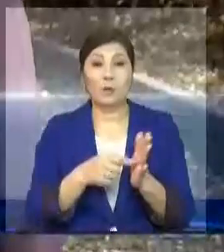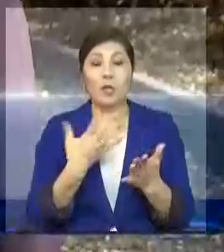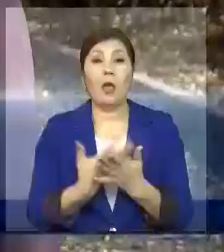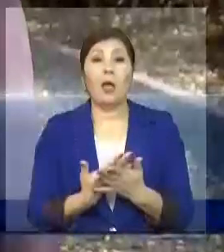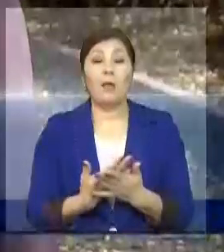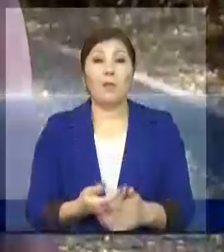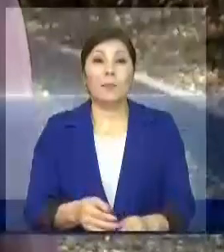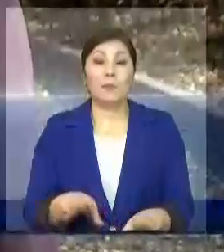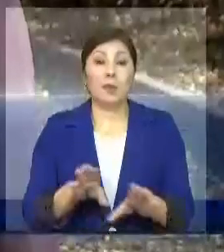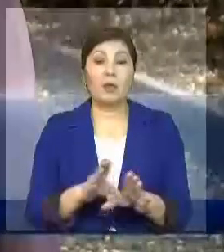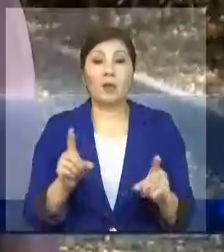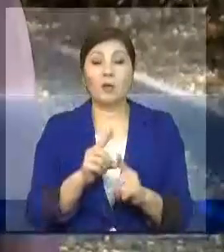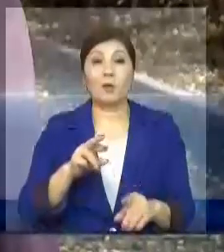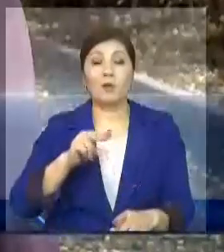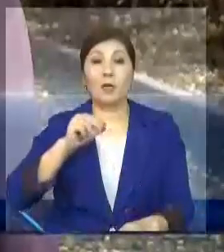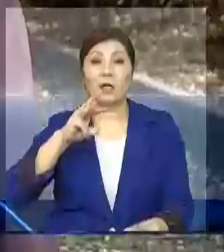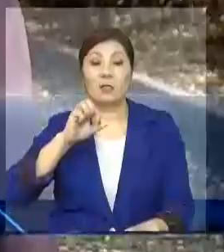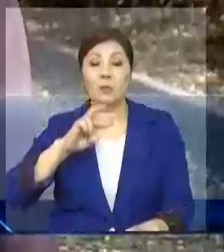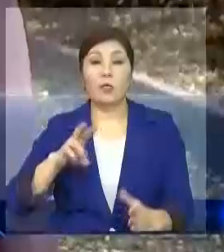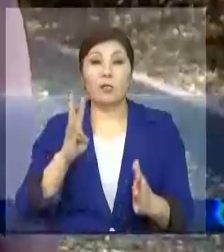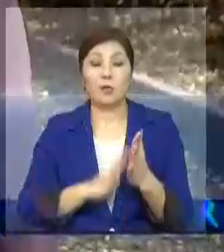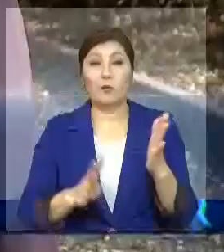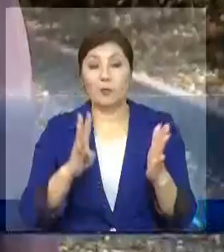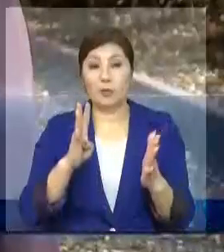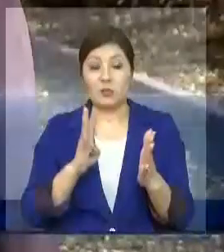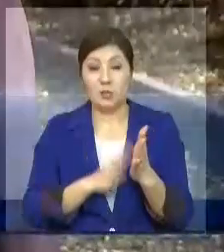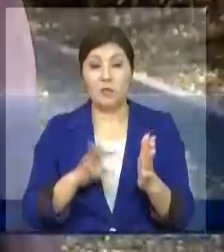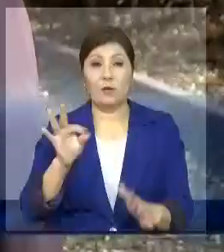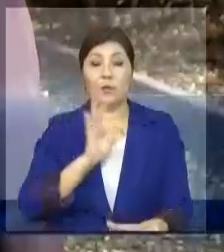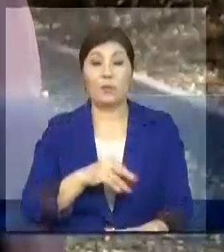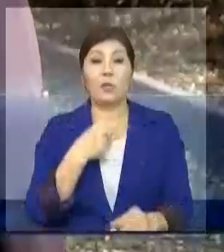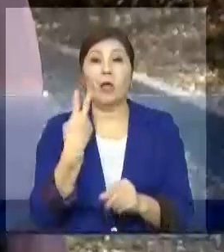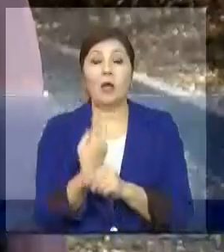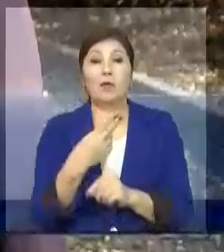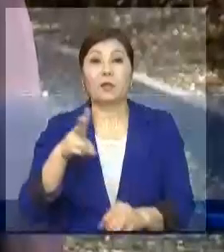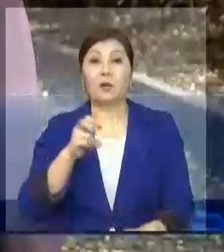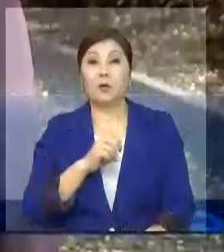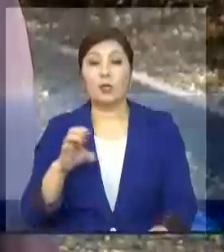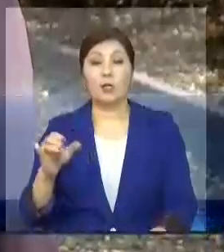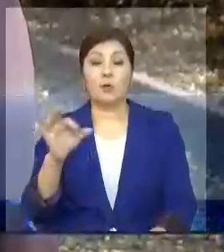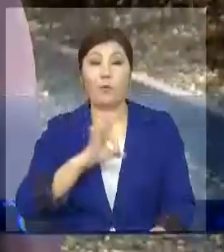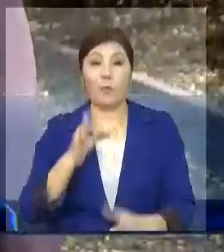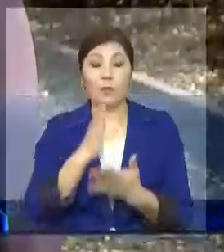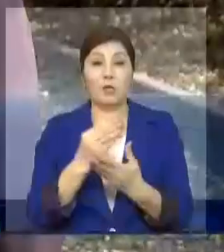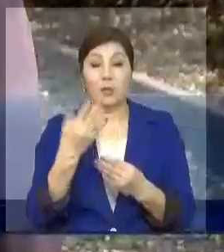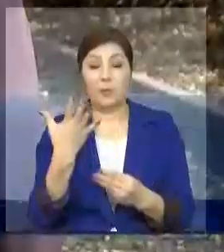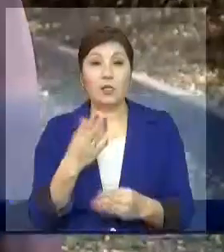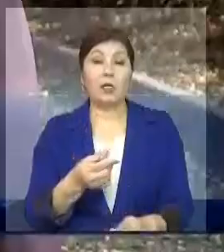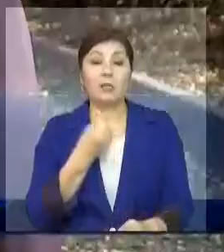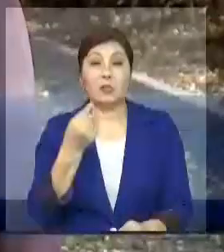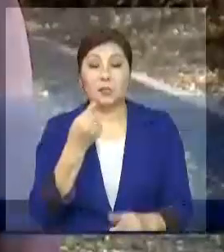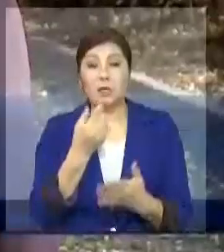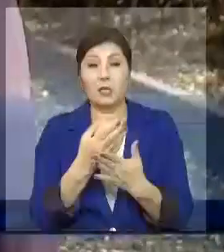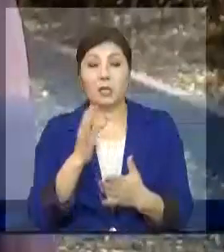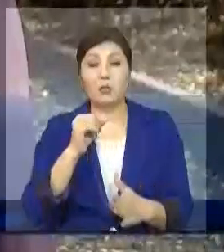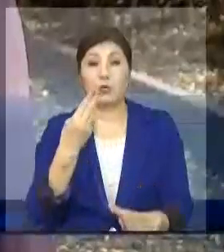классу. Что касается ячменя, то 99,7% относится ко второму классу. В регионе имеется 15 зерносушилок, в частности